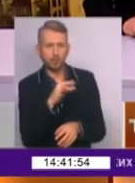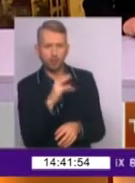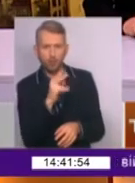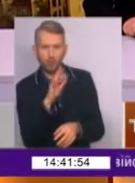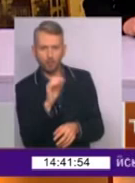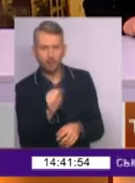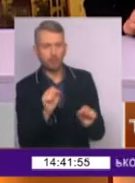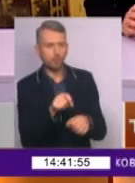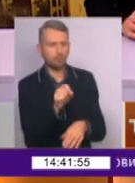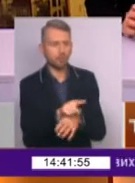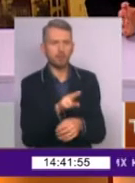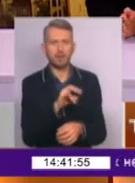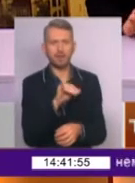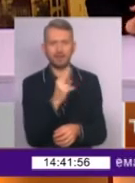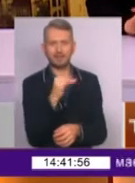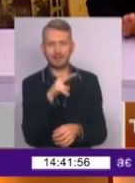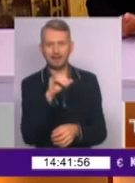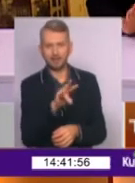призначатися пеніциліни. Але